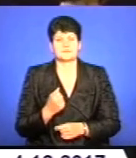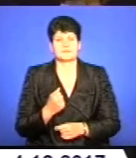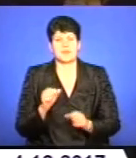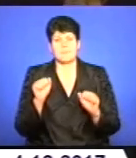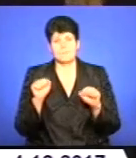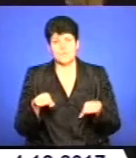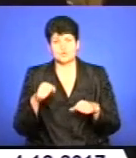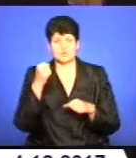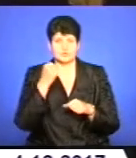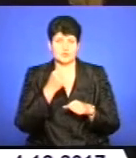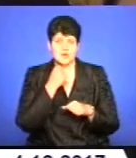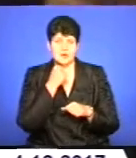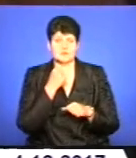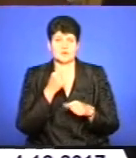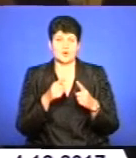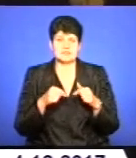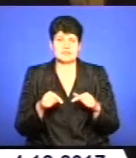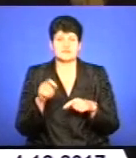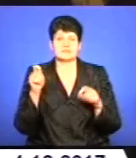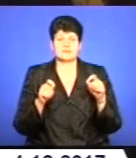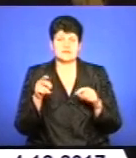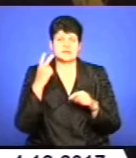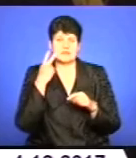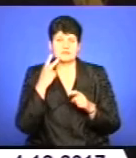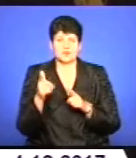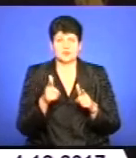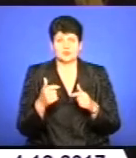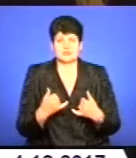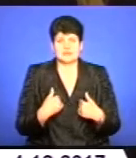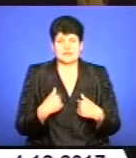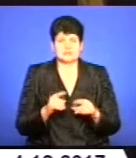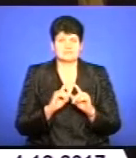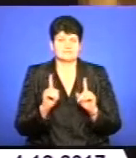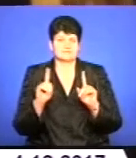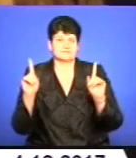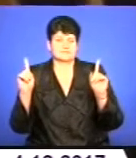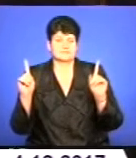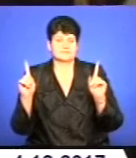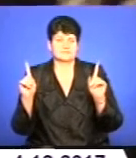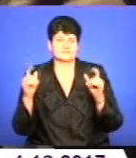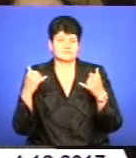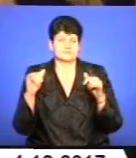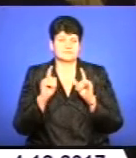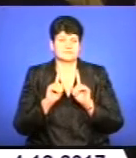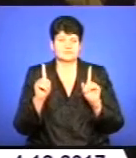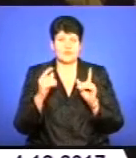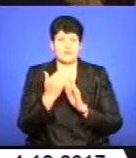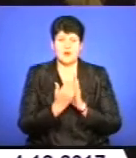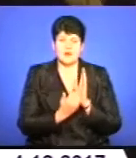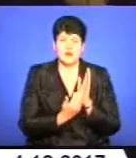Можу подякувати організаторам фестивалю, тому що вони завжди готують для нас певні сюрпризи в плані програми, в